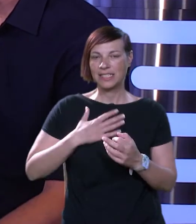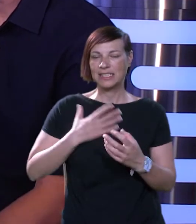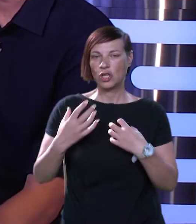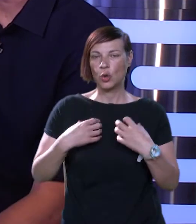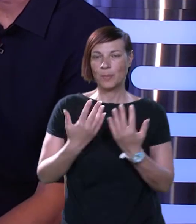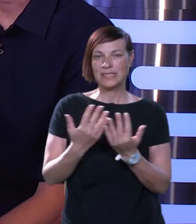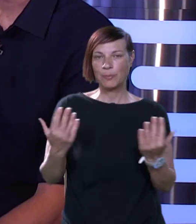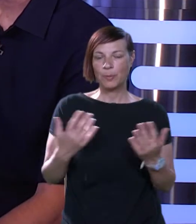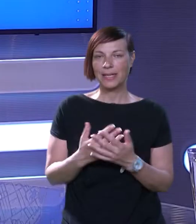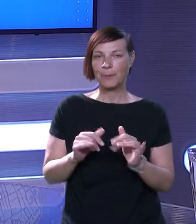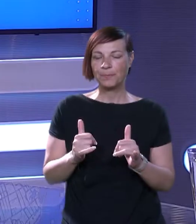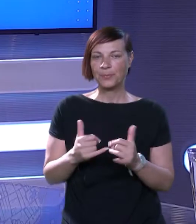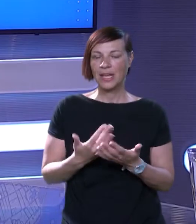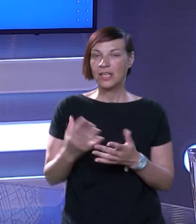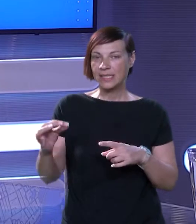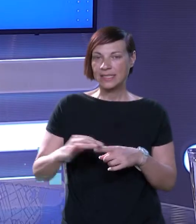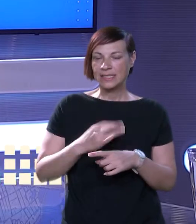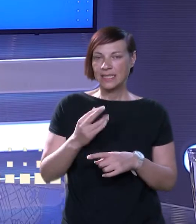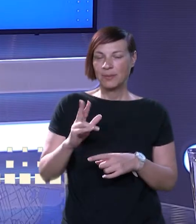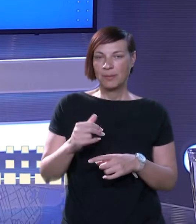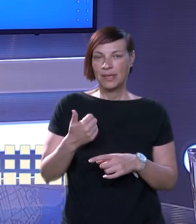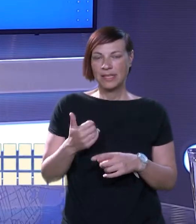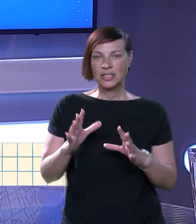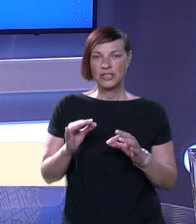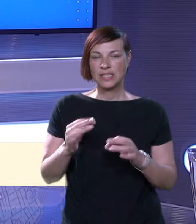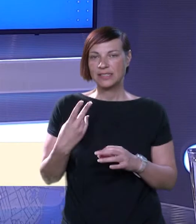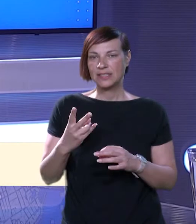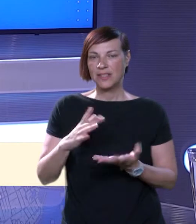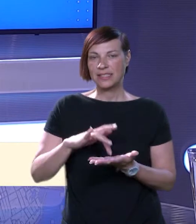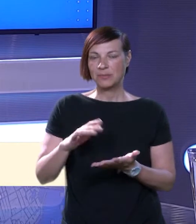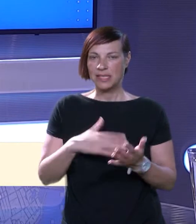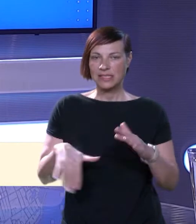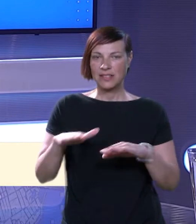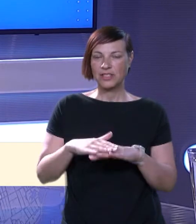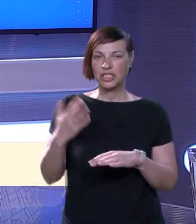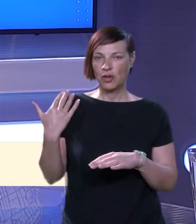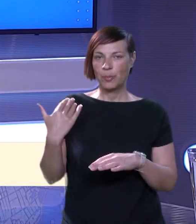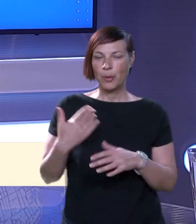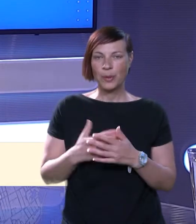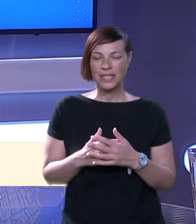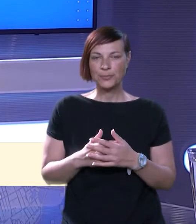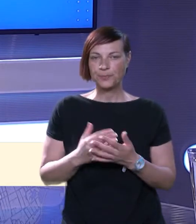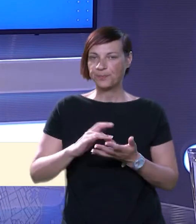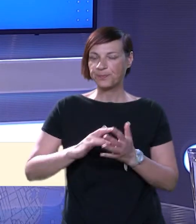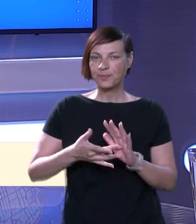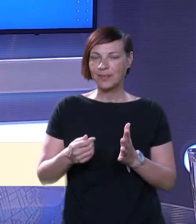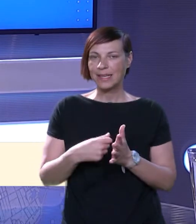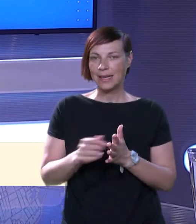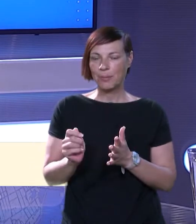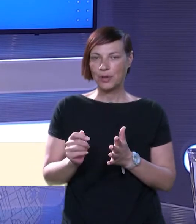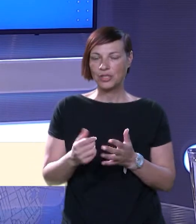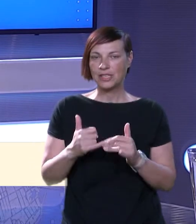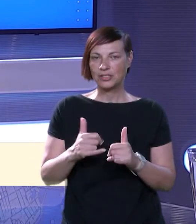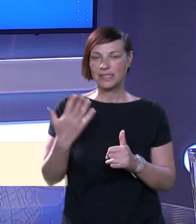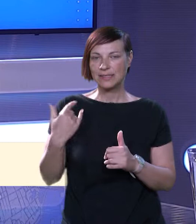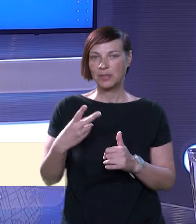glumaca i publika. Pa da, užasno smo sretni. Čak ima, ja mislim, jedno 10-20 mjesta više nego što je bilo prije. Sve je prodano,